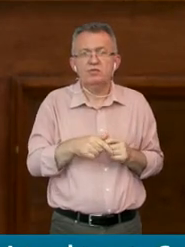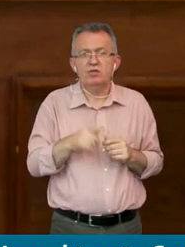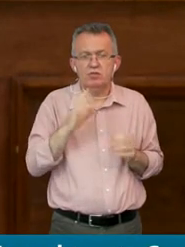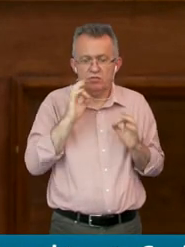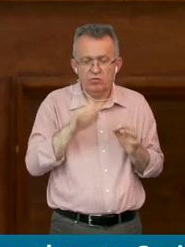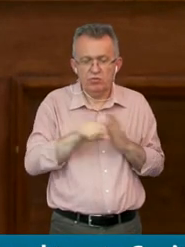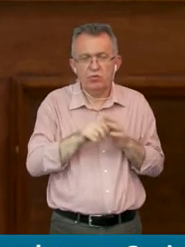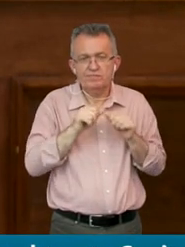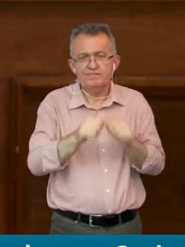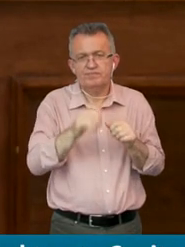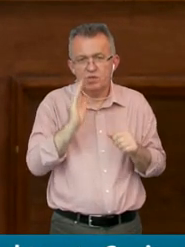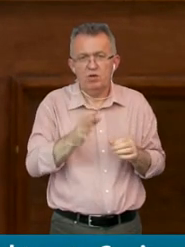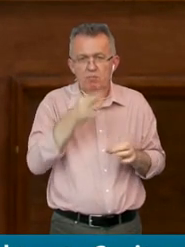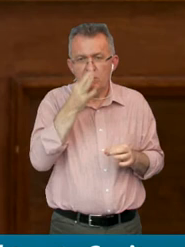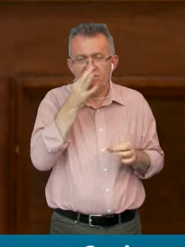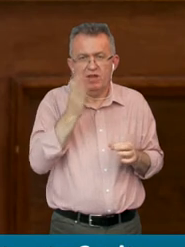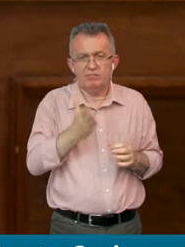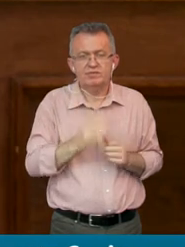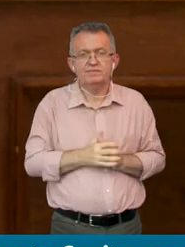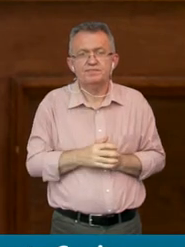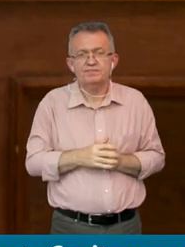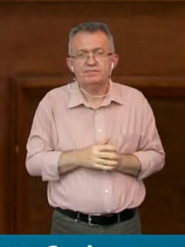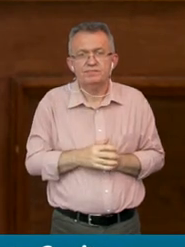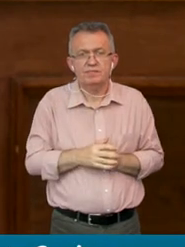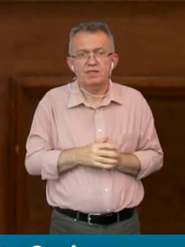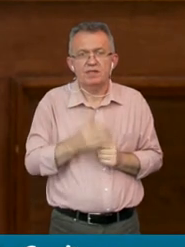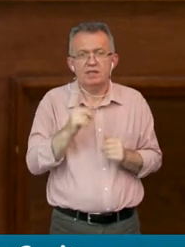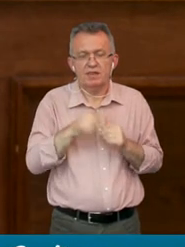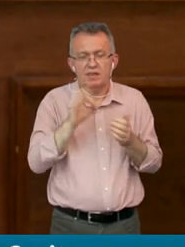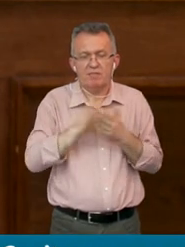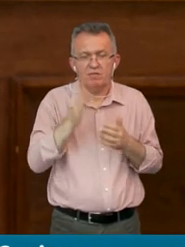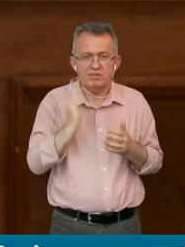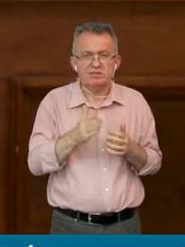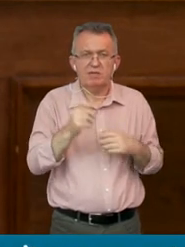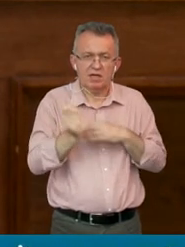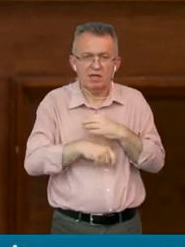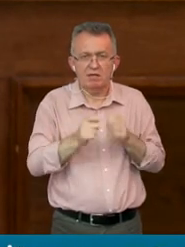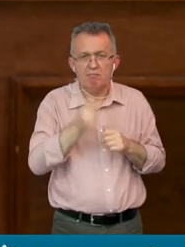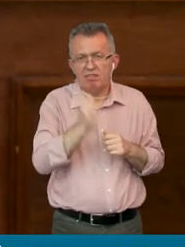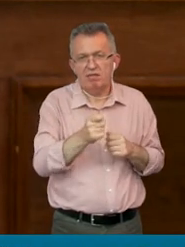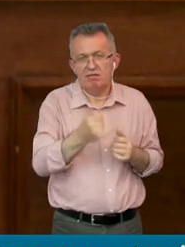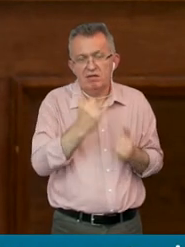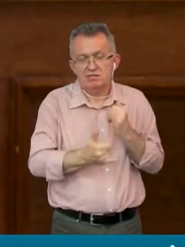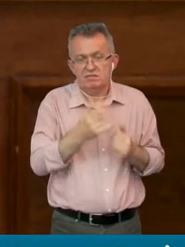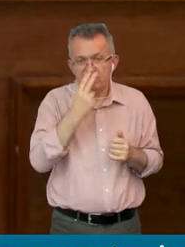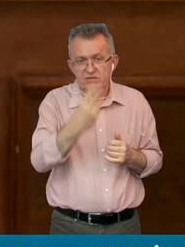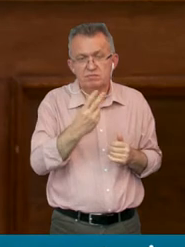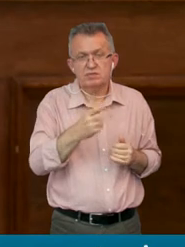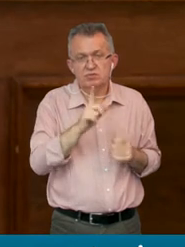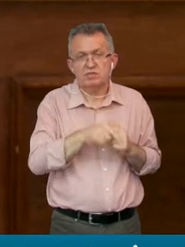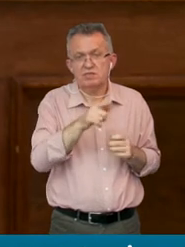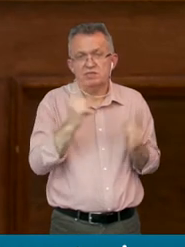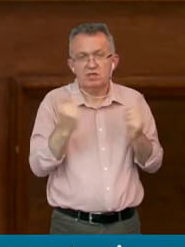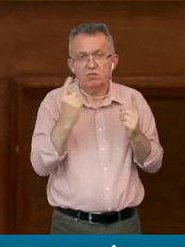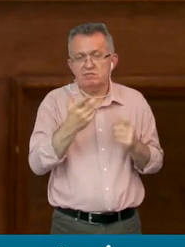doprowadzimy do stanu, że tak powiem, poprawnego. Natomiast na pewno będziemy też karali mandatami, jeżeli będziemy zauważyli sytuacje, w których te